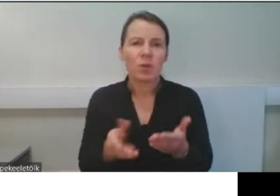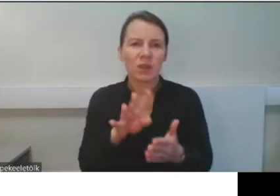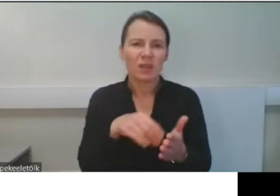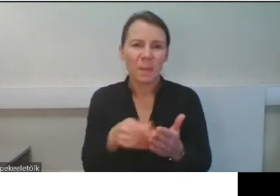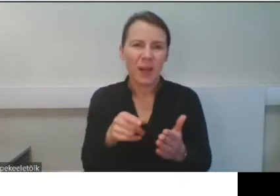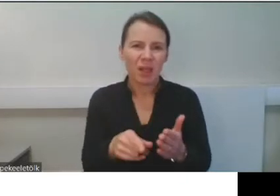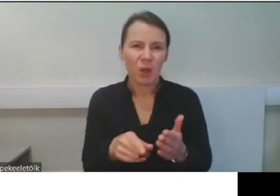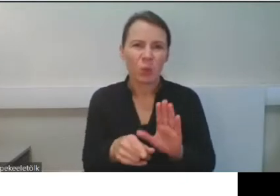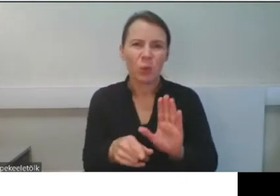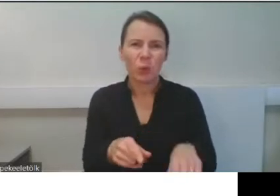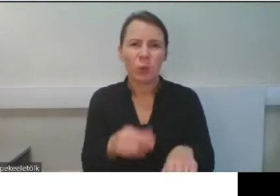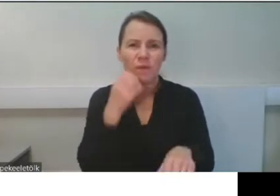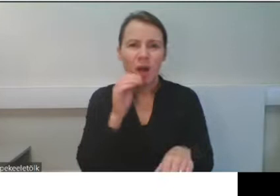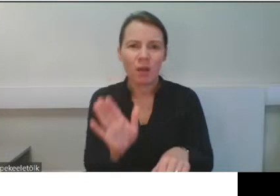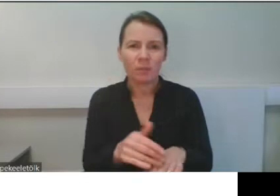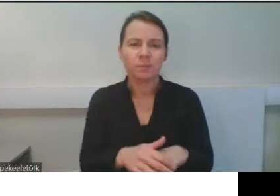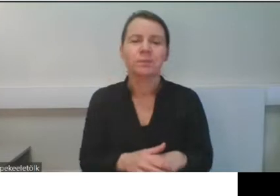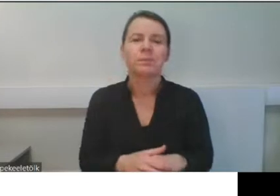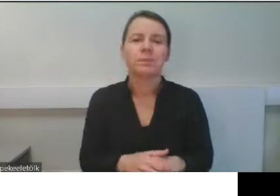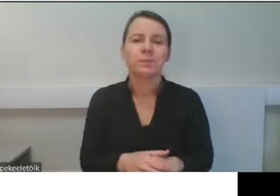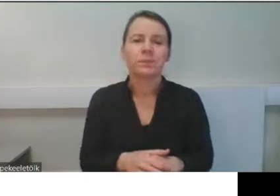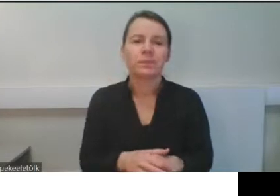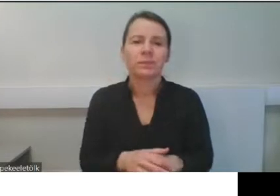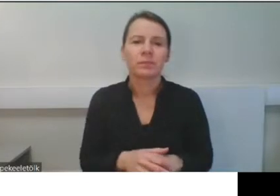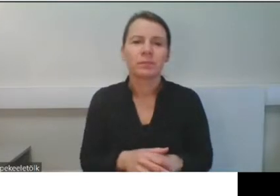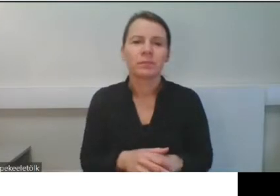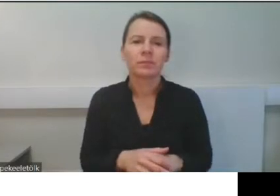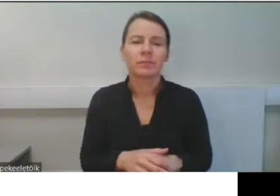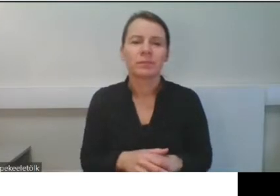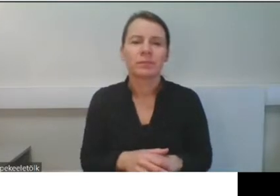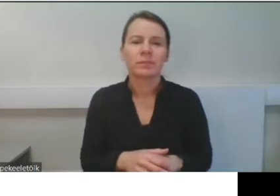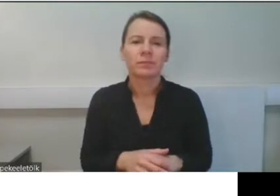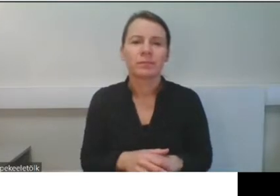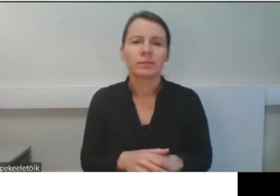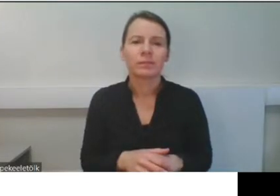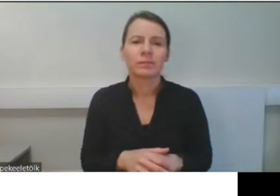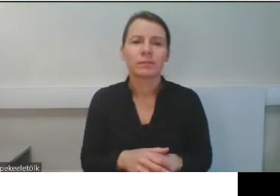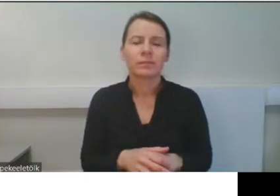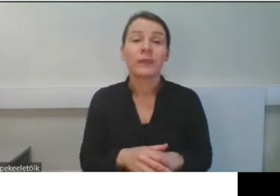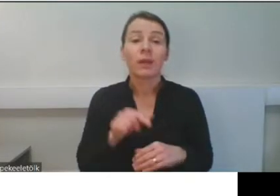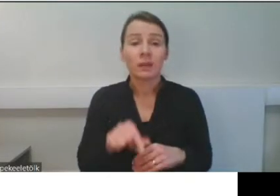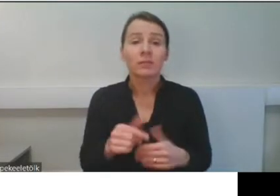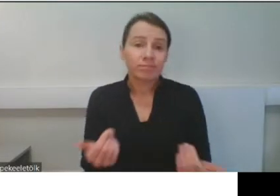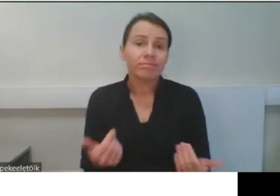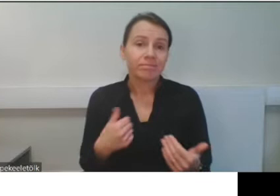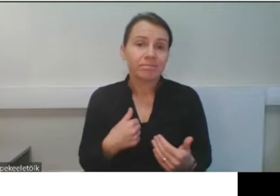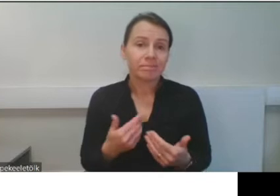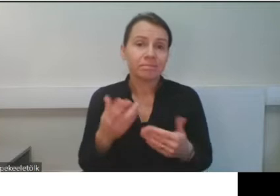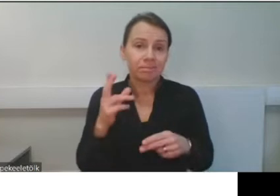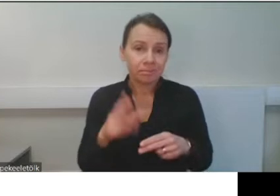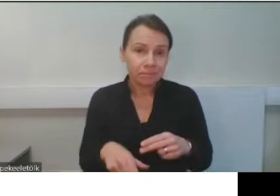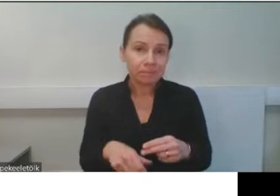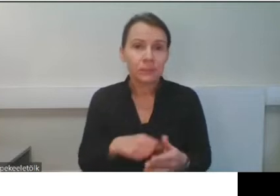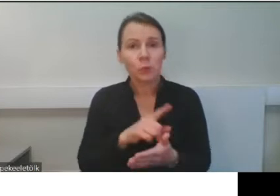väga suur osa on siis just nii , et puuetega inimeste puhul see , et kui elatakse allpool suhtelise vaesuse piiri , et siis